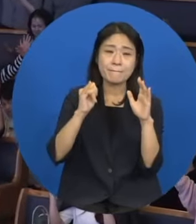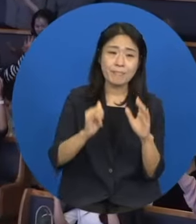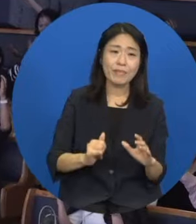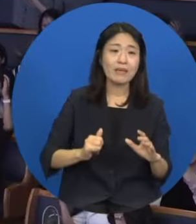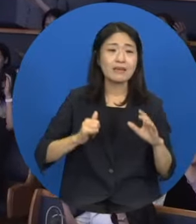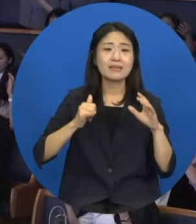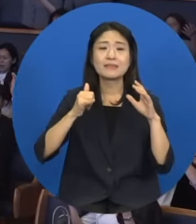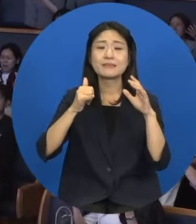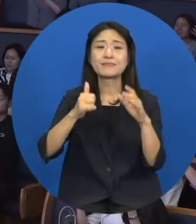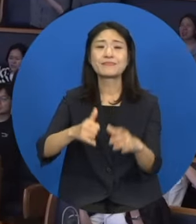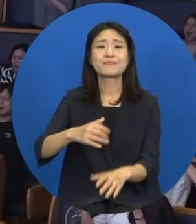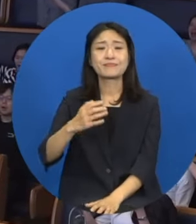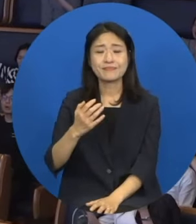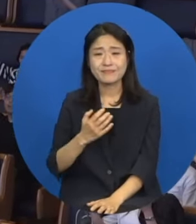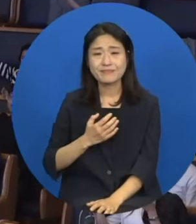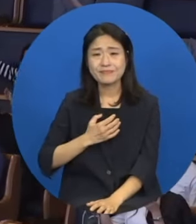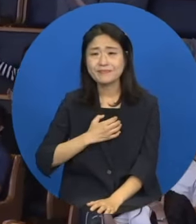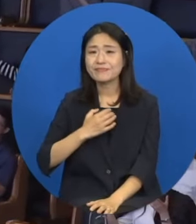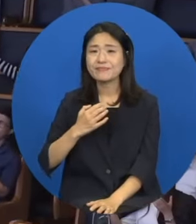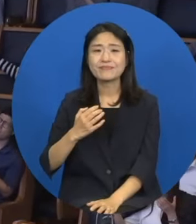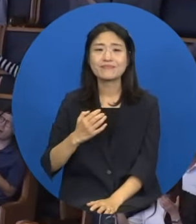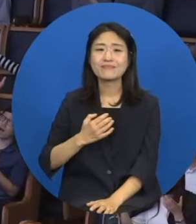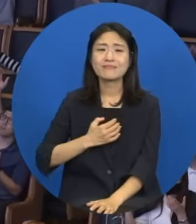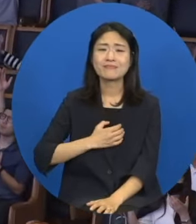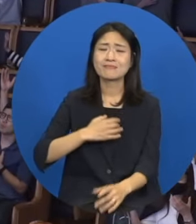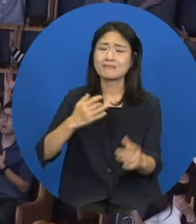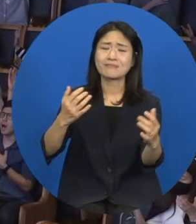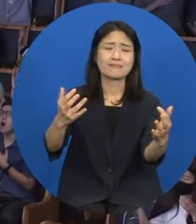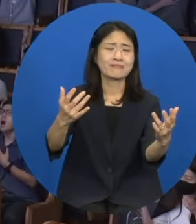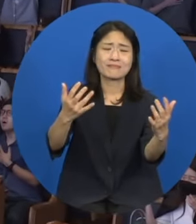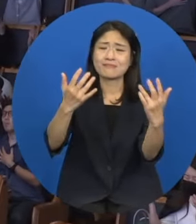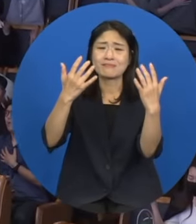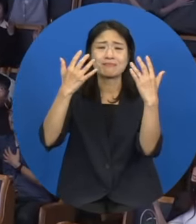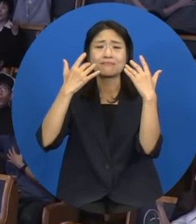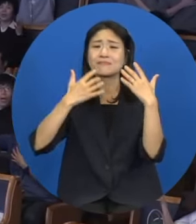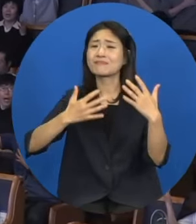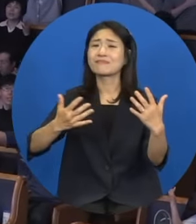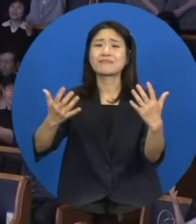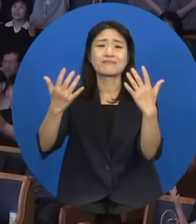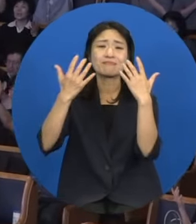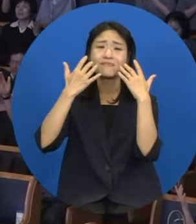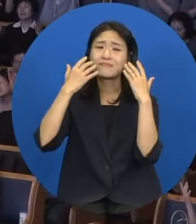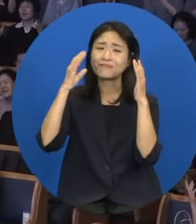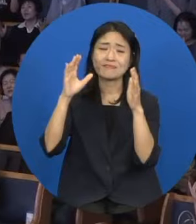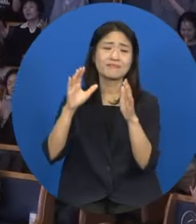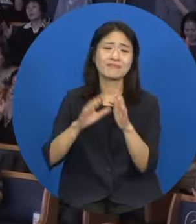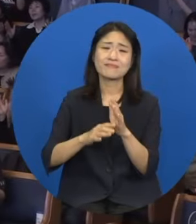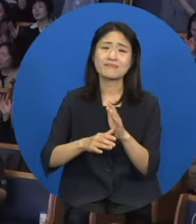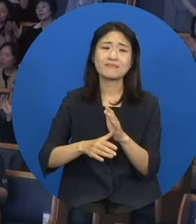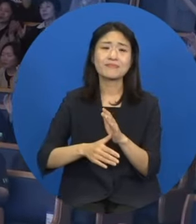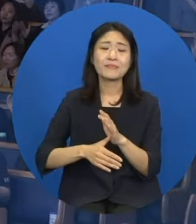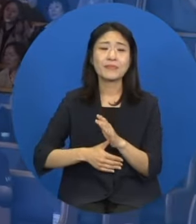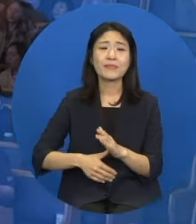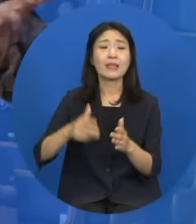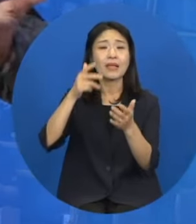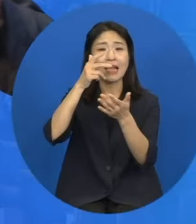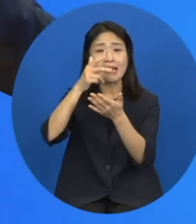때도 세상의 험한 풍파 몰아칠 때도